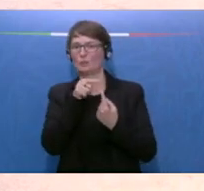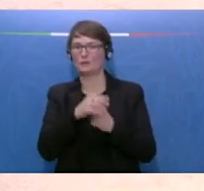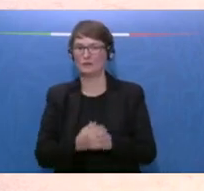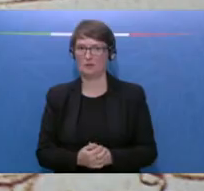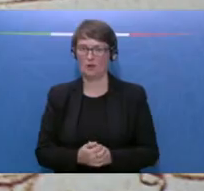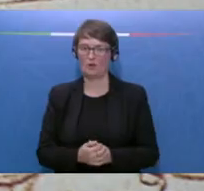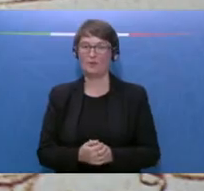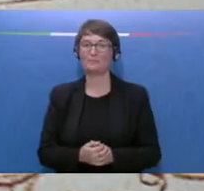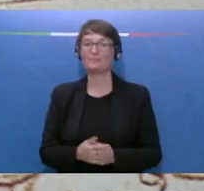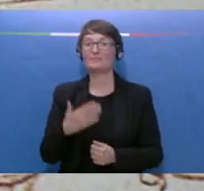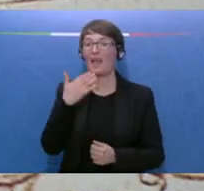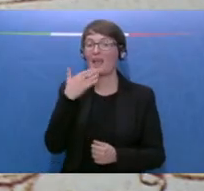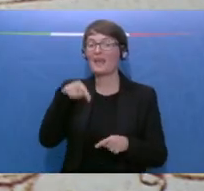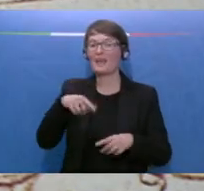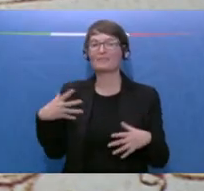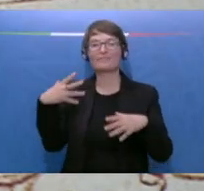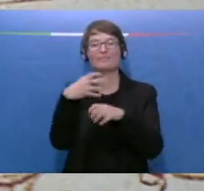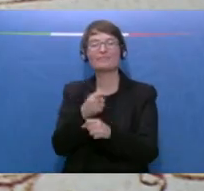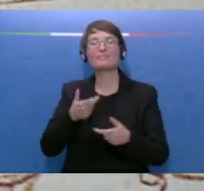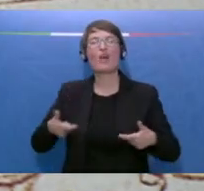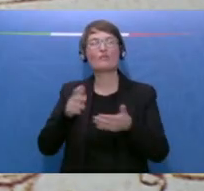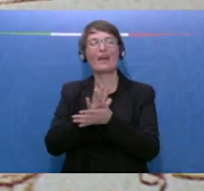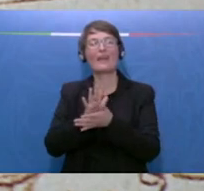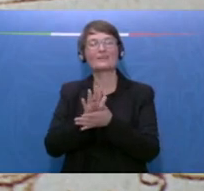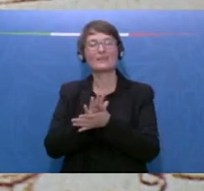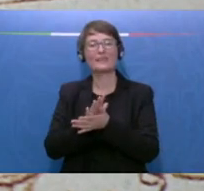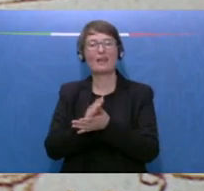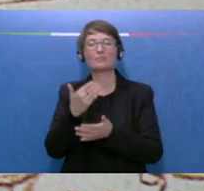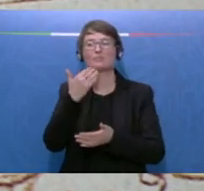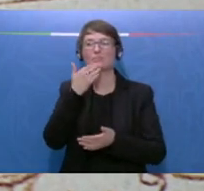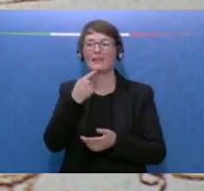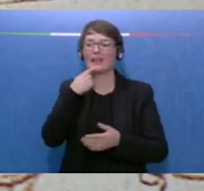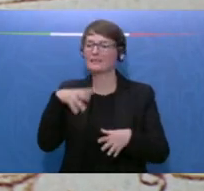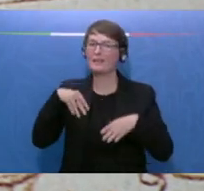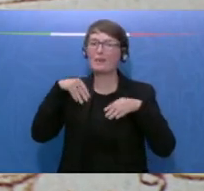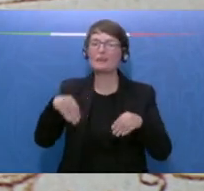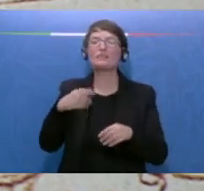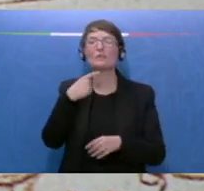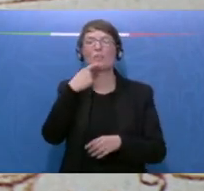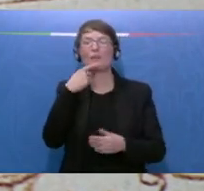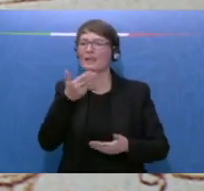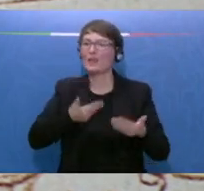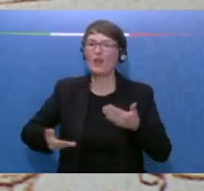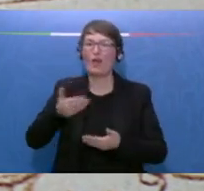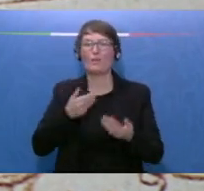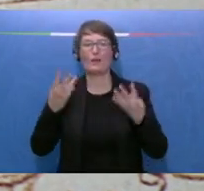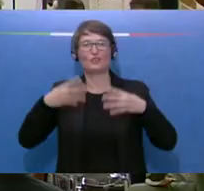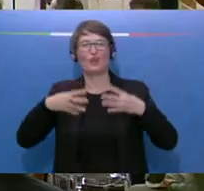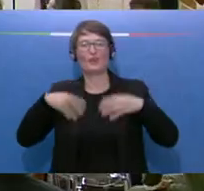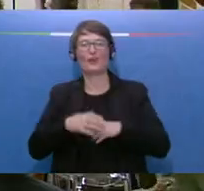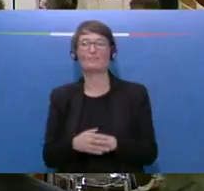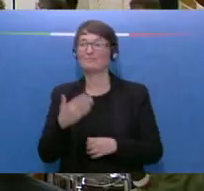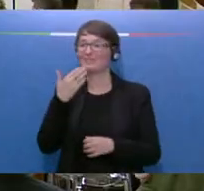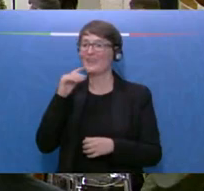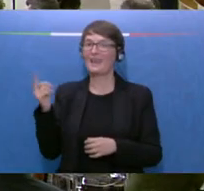grazie completiamo questa conferenza stampa grazie a quanti hanno partecipato e quanti hanno collaborato a organizzarla grazie